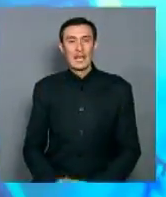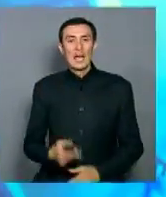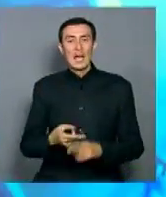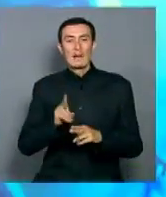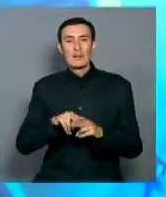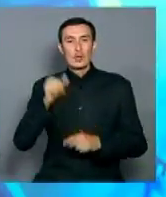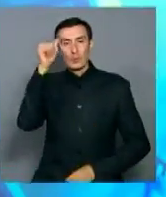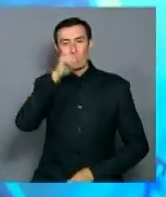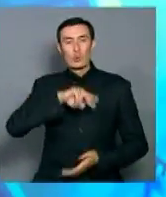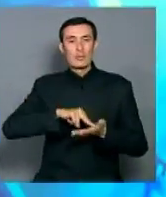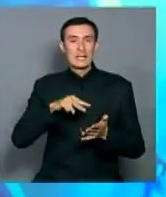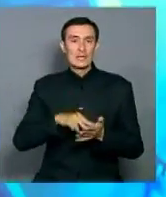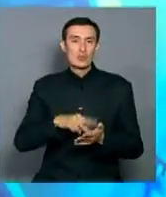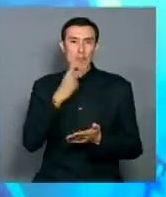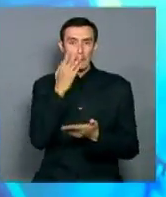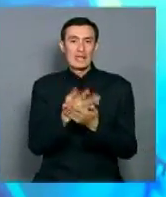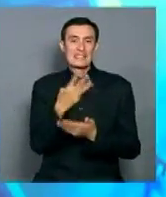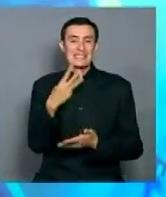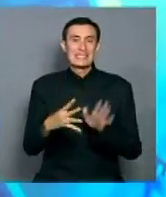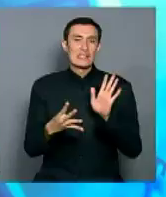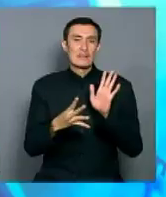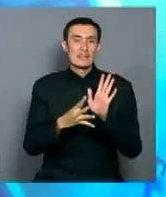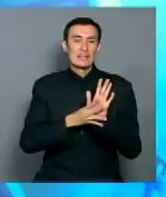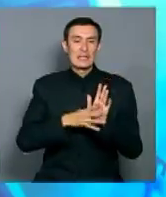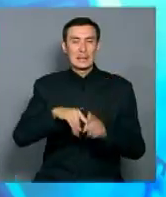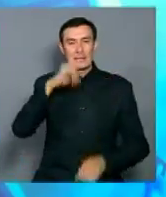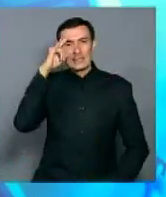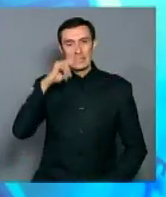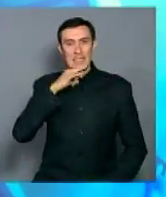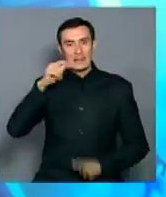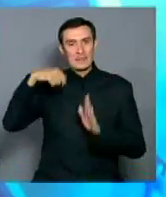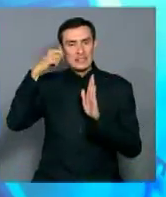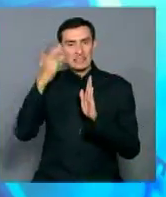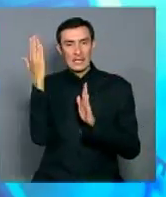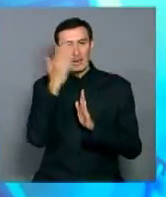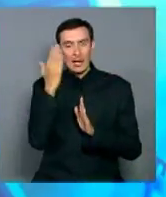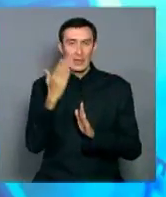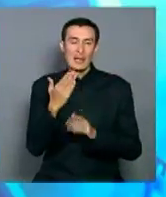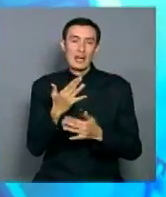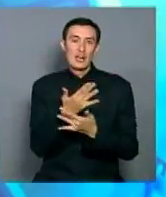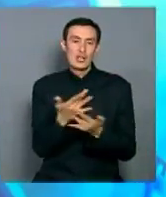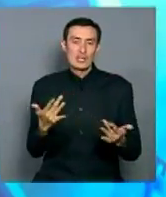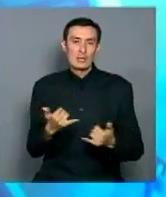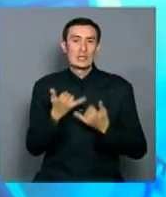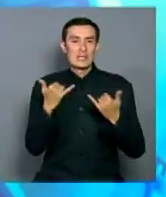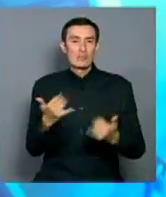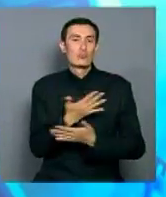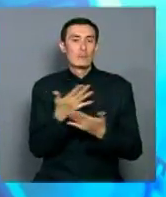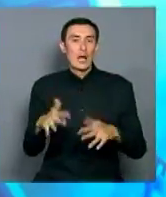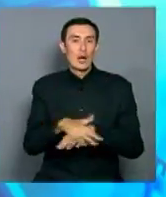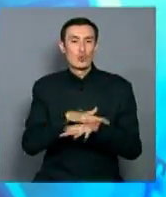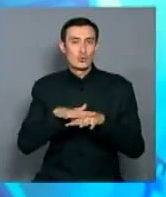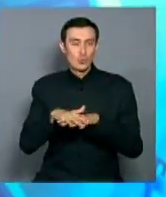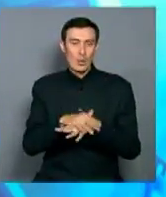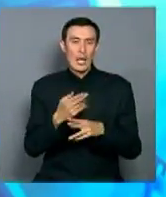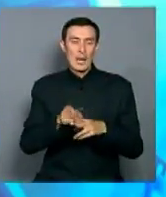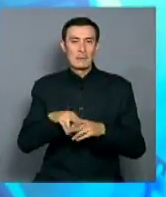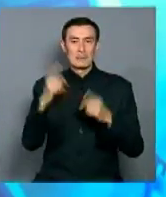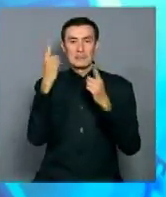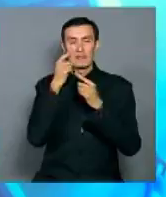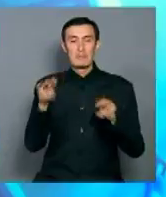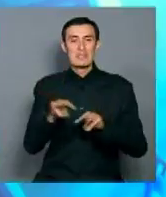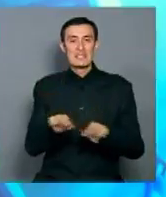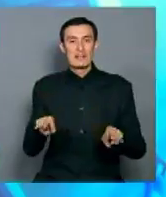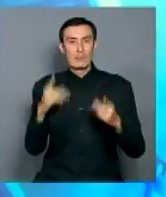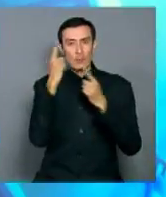В этом году планируется показ 39 отечественных сериалов, снятых в различных жанрах и рассчитанных на самую широкую аудиторию. Об этом заявил